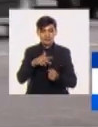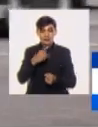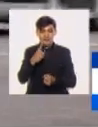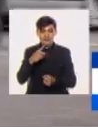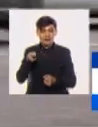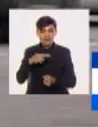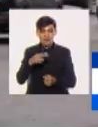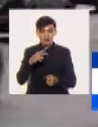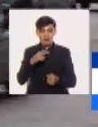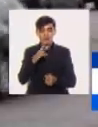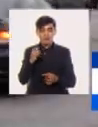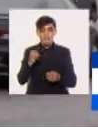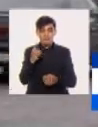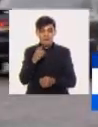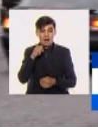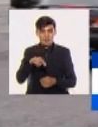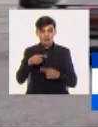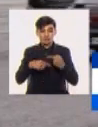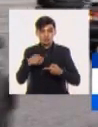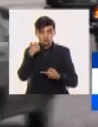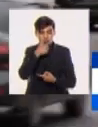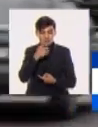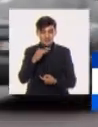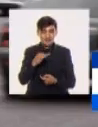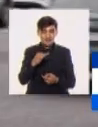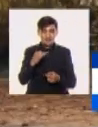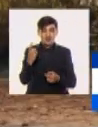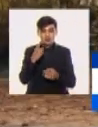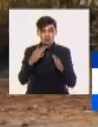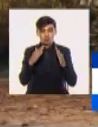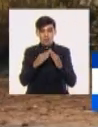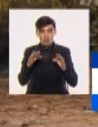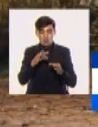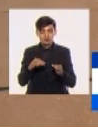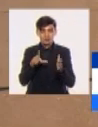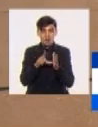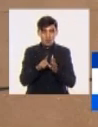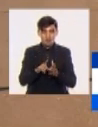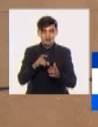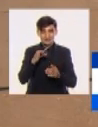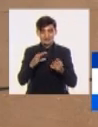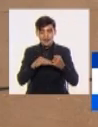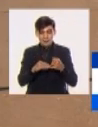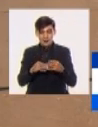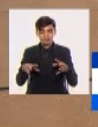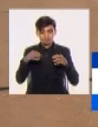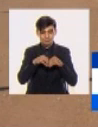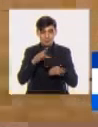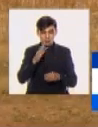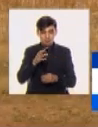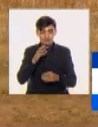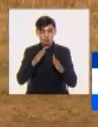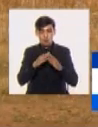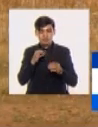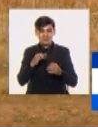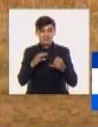этого года на 1 апреля следующего. Владельцам частных домов объединят налоги на имущество и землю без изменения